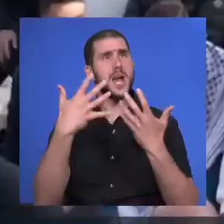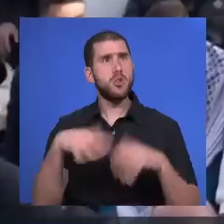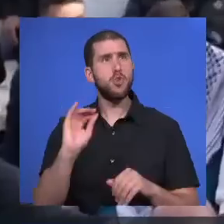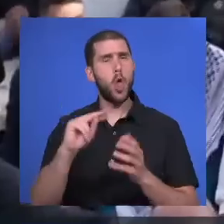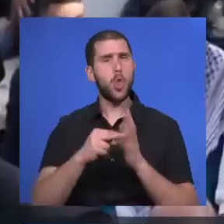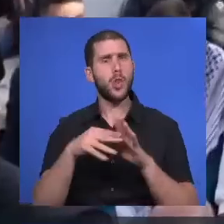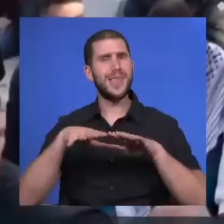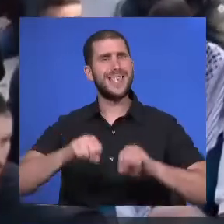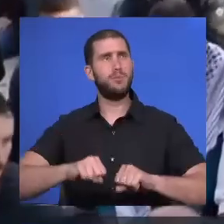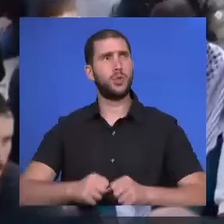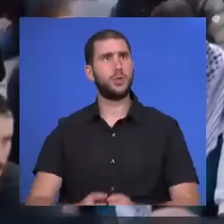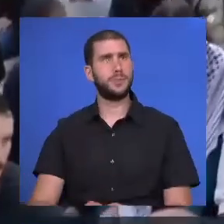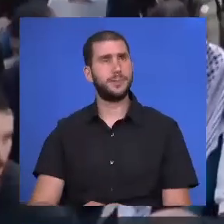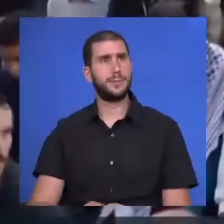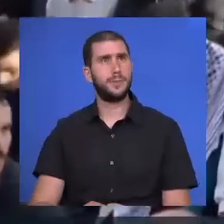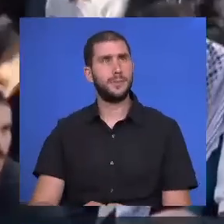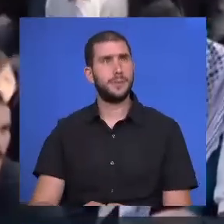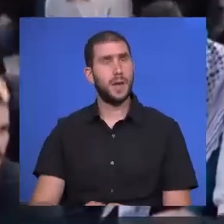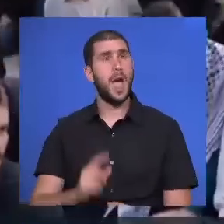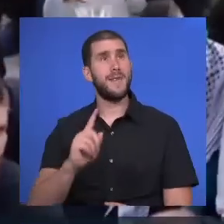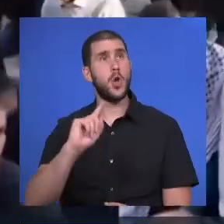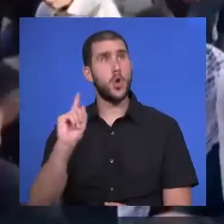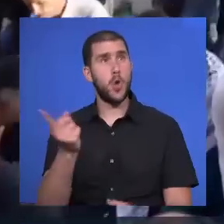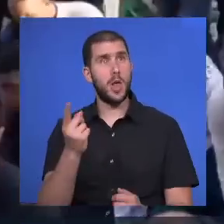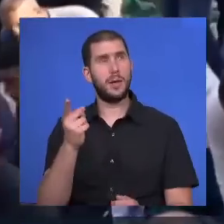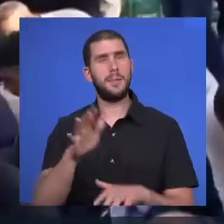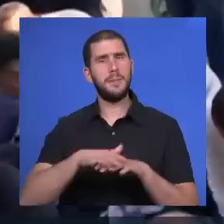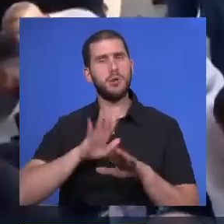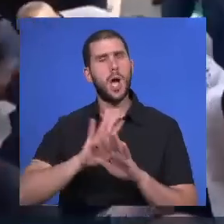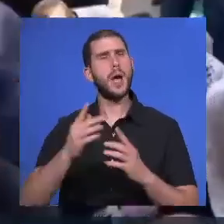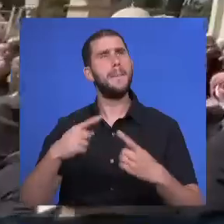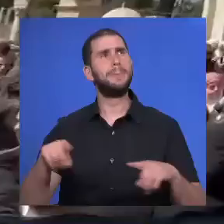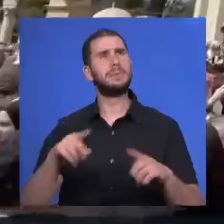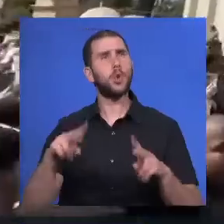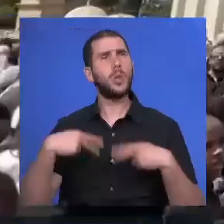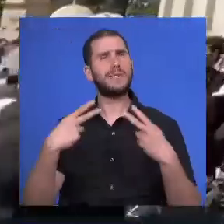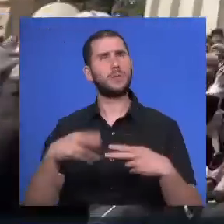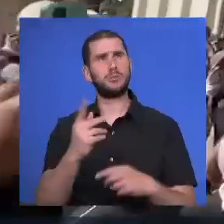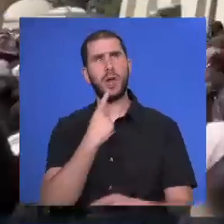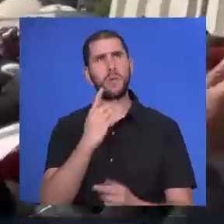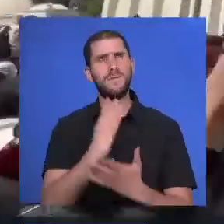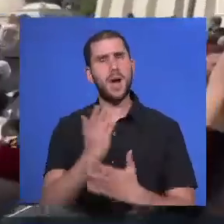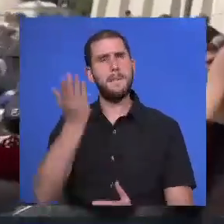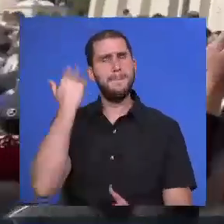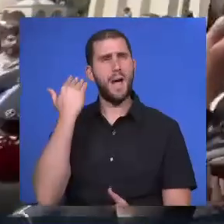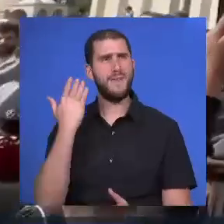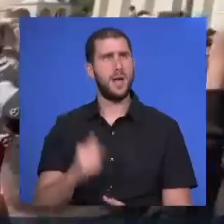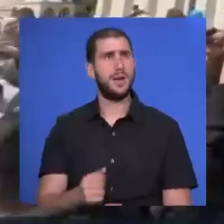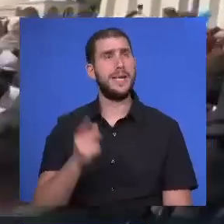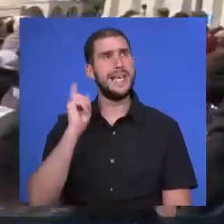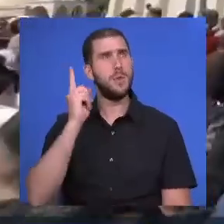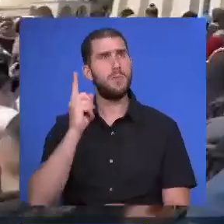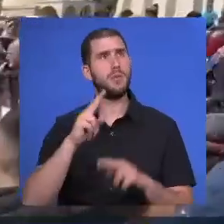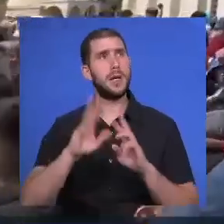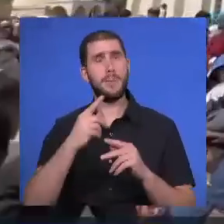אל-אחתלאל. אבל כל אלה הם, כך נראה, רק פזמון חוזר לדברים שכבר נאמרו בעבר, איומים שנותרו גם בשנה